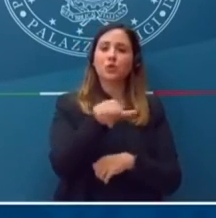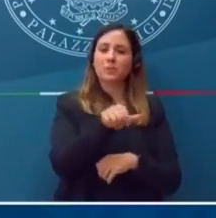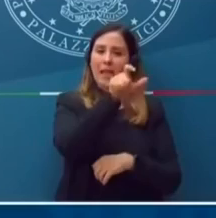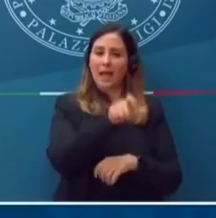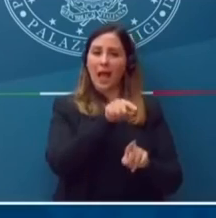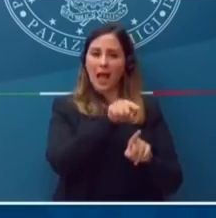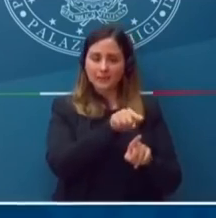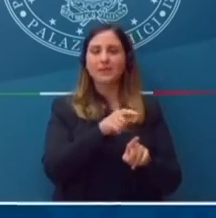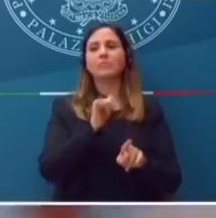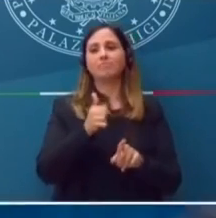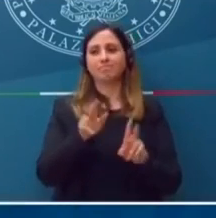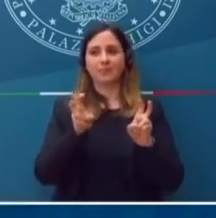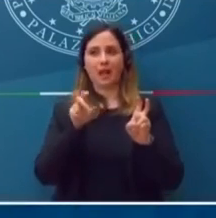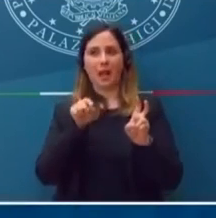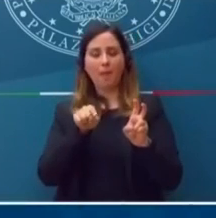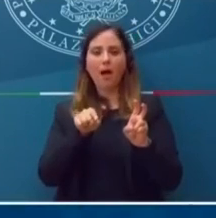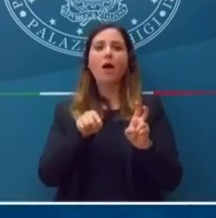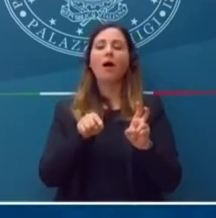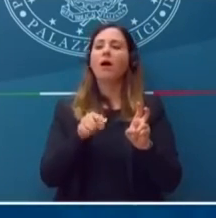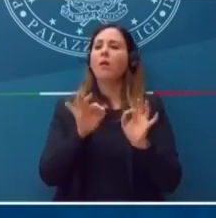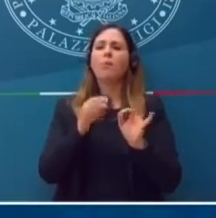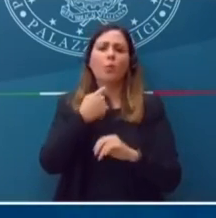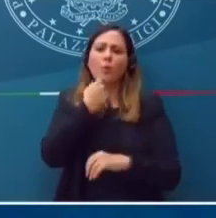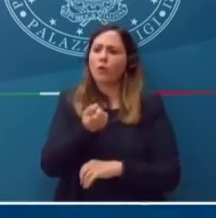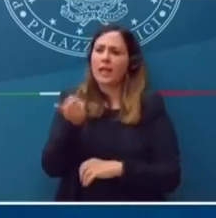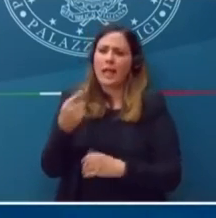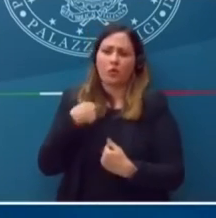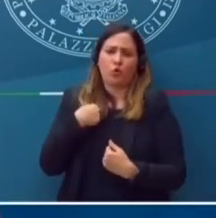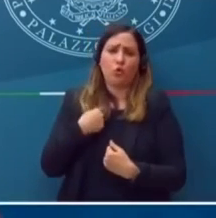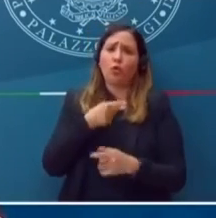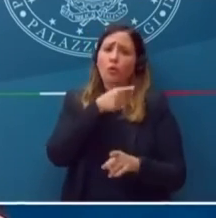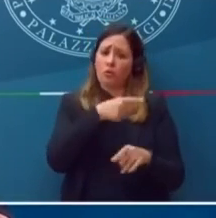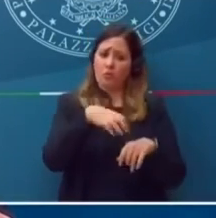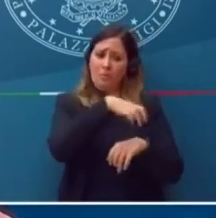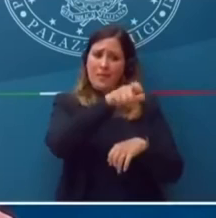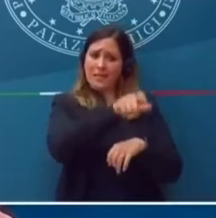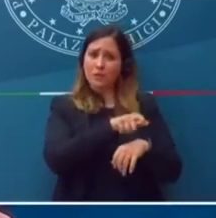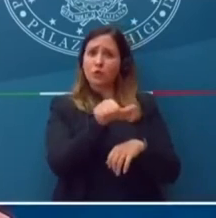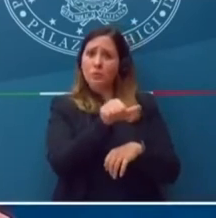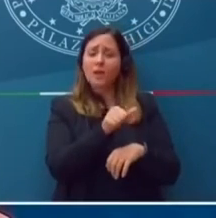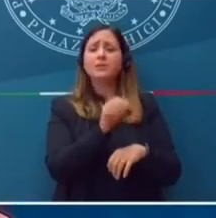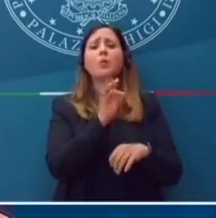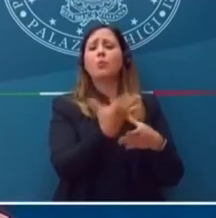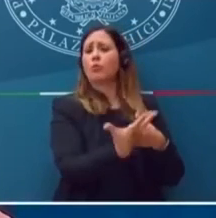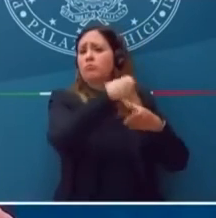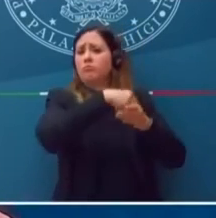gli ho detto esattamente è questo, che ho voluto io il Ministro Speranza nel governo e che ne ho molta stima.